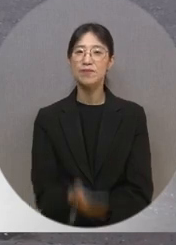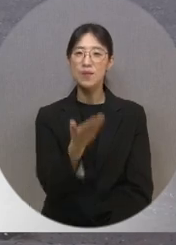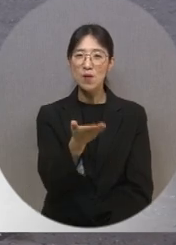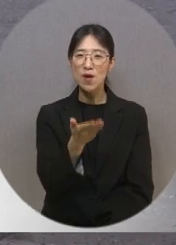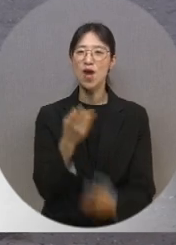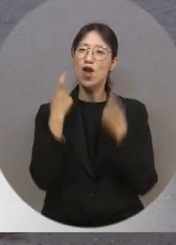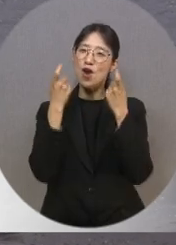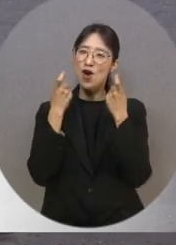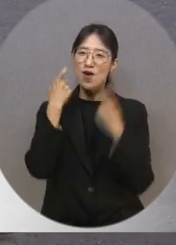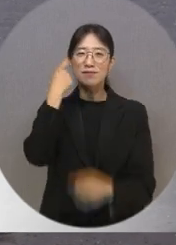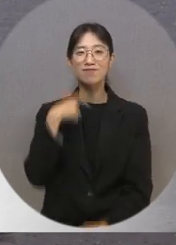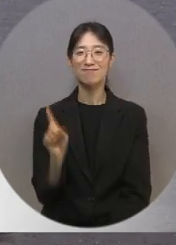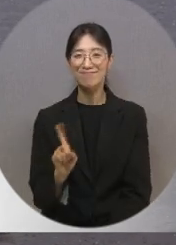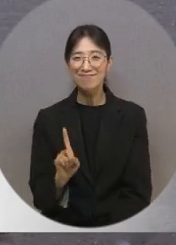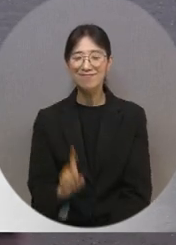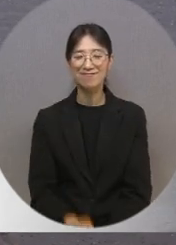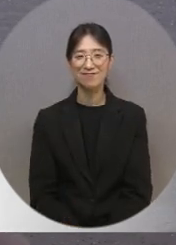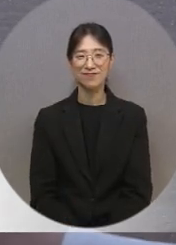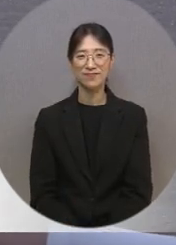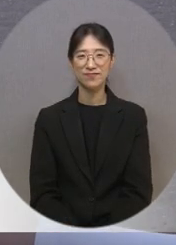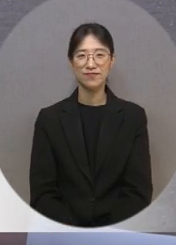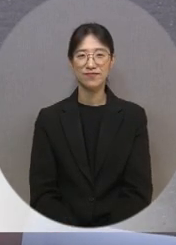신승현 씨에게 여행이란 어떤 의미일까요?